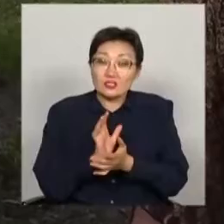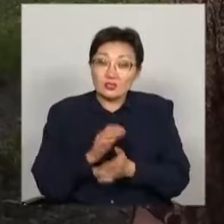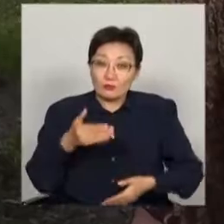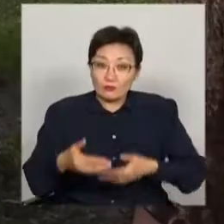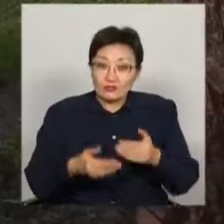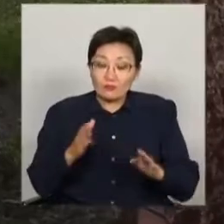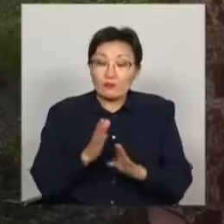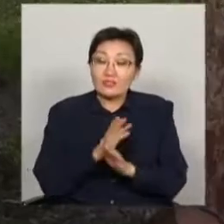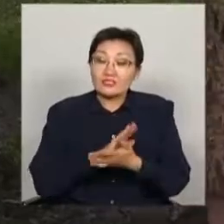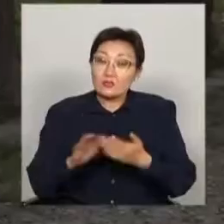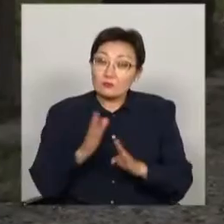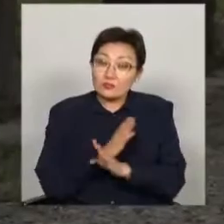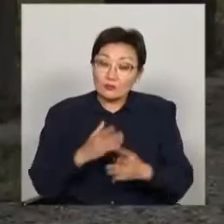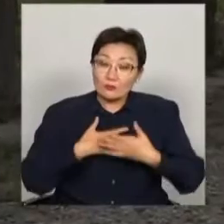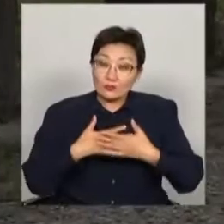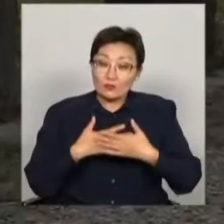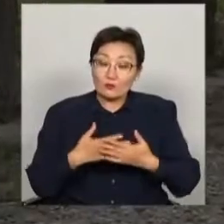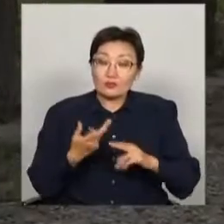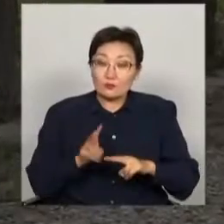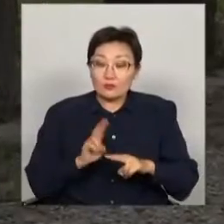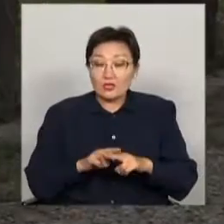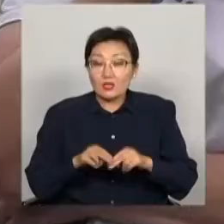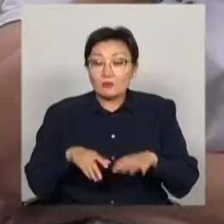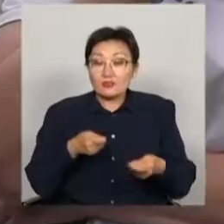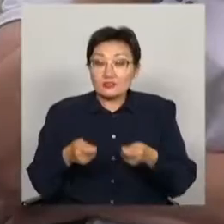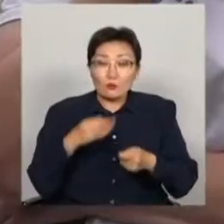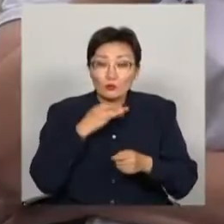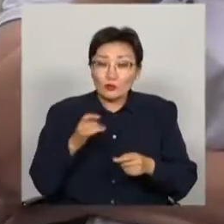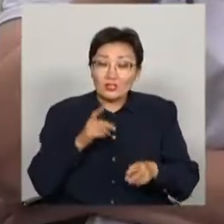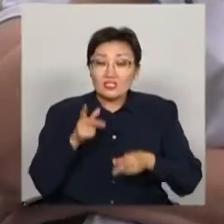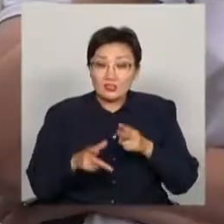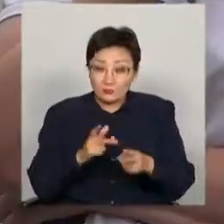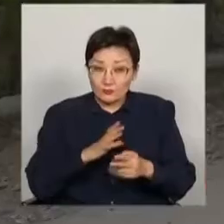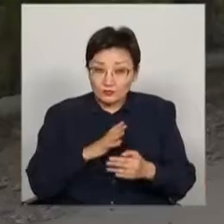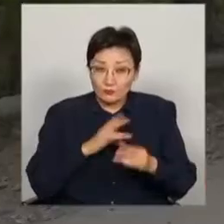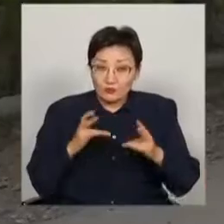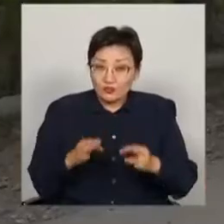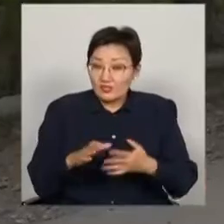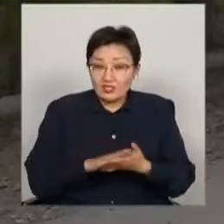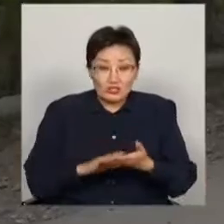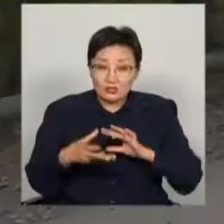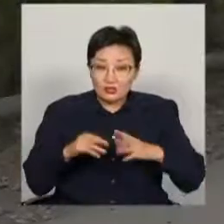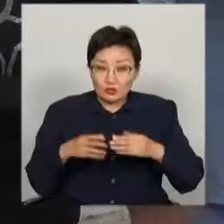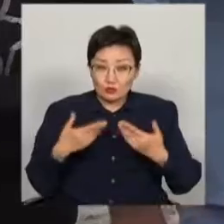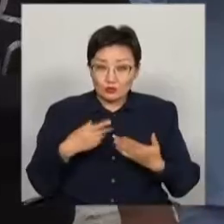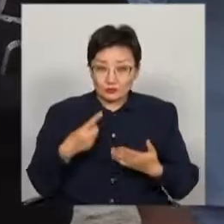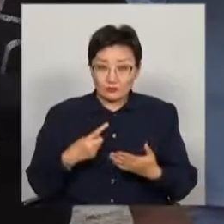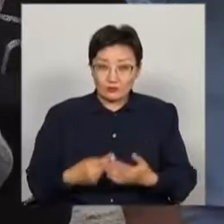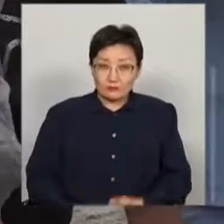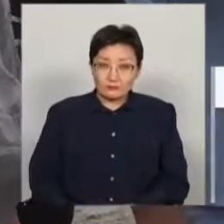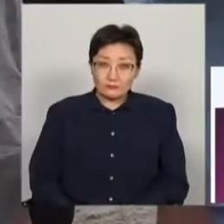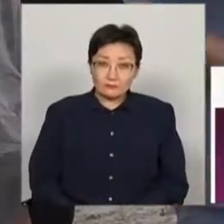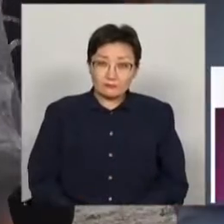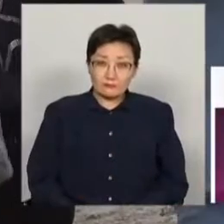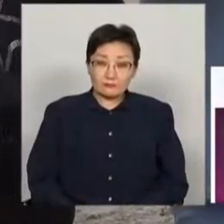мен тыныстауы мұңға айналған жұртшылық бұған дейін жергілікті билікке сан мәрте шағымданды, бірақ еш нәтиже жоқ дейді. Вообще никто